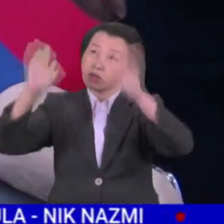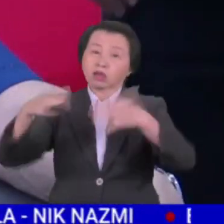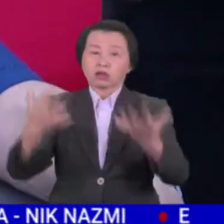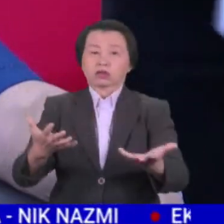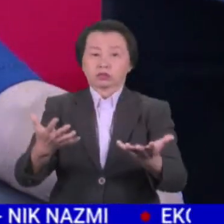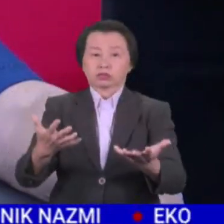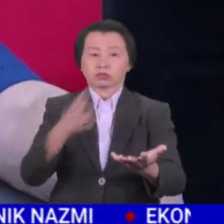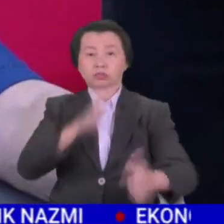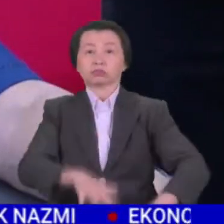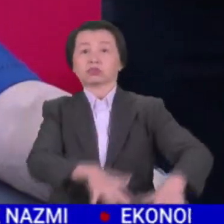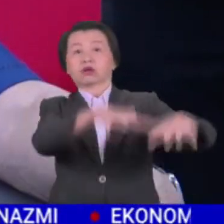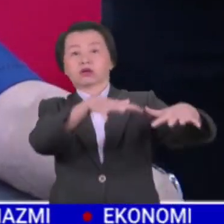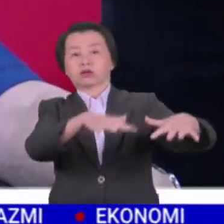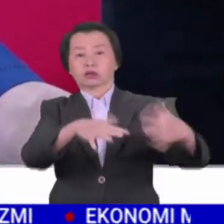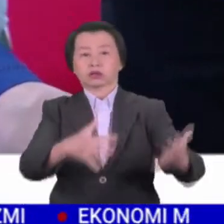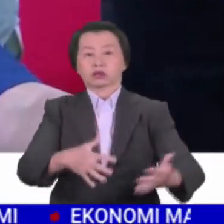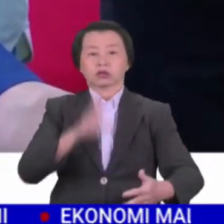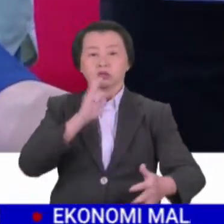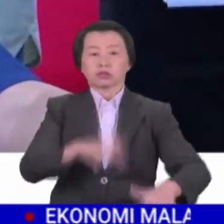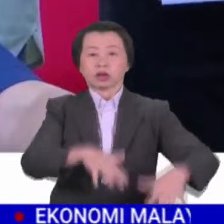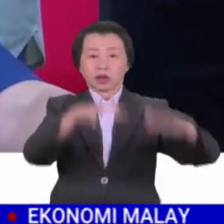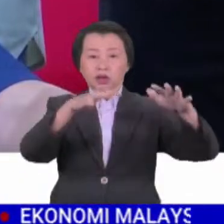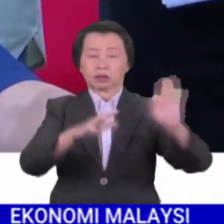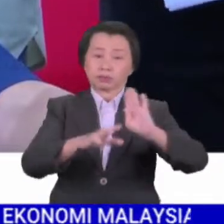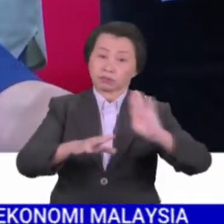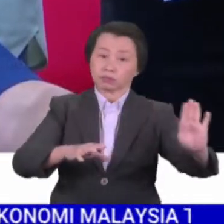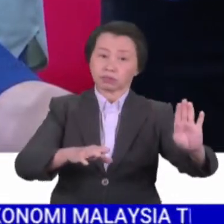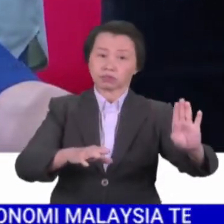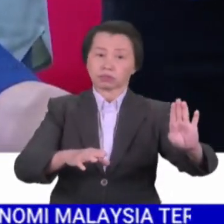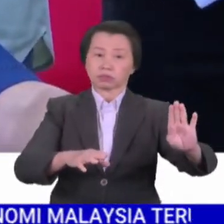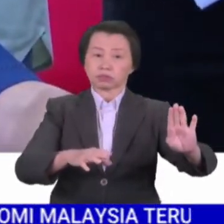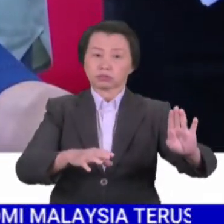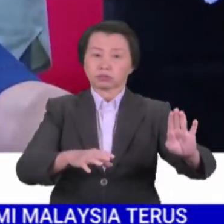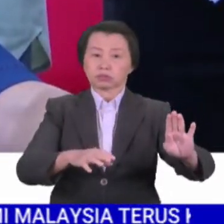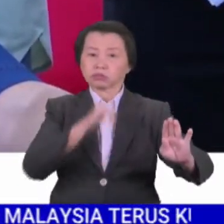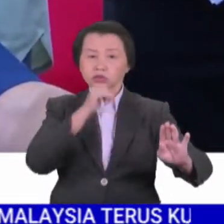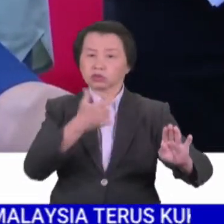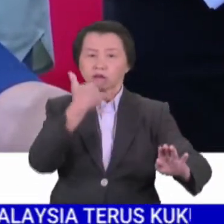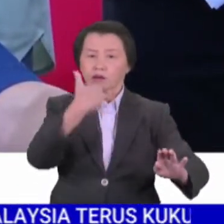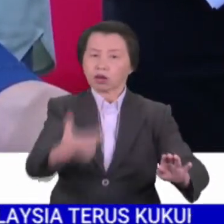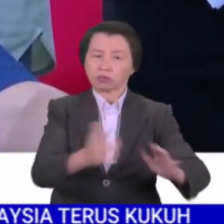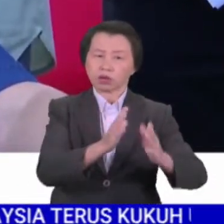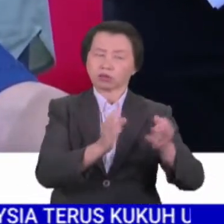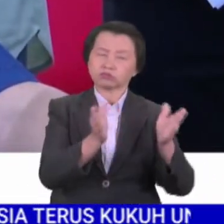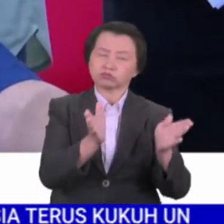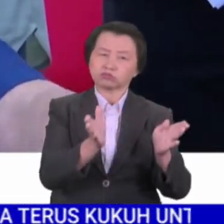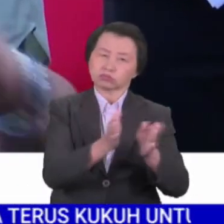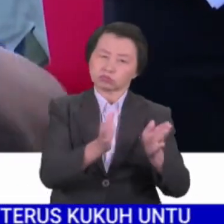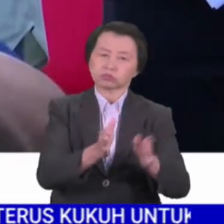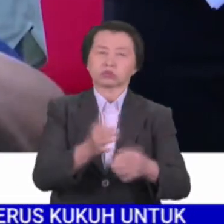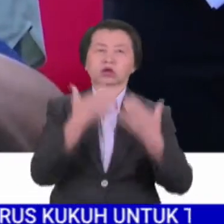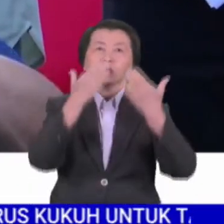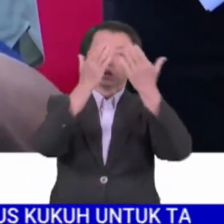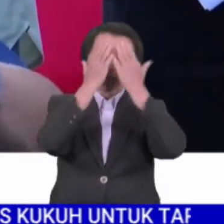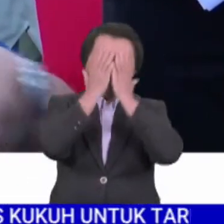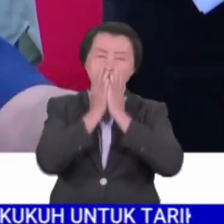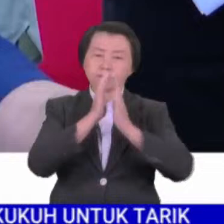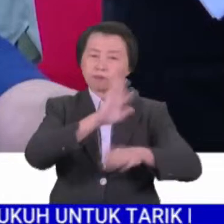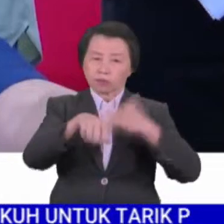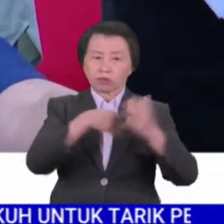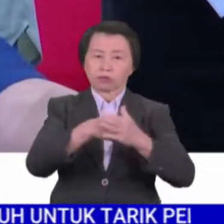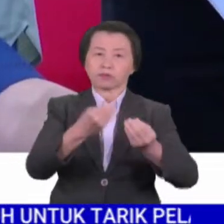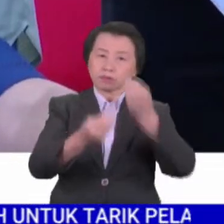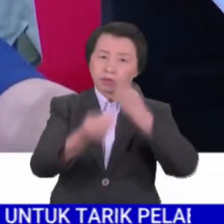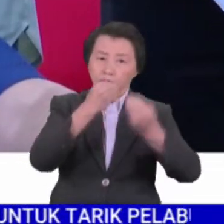ini banjir di sebelah sini pantai barat yang tidak terancam sangat, dan setakat ini alhamdulillah segala